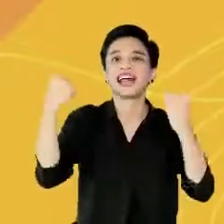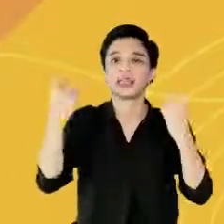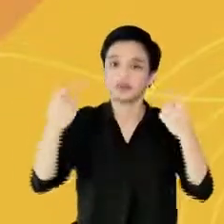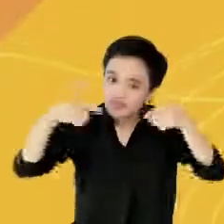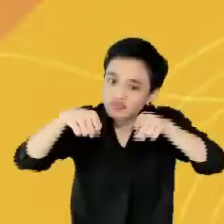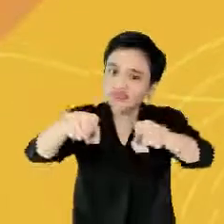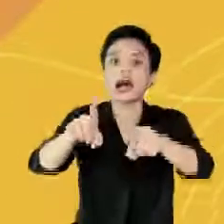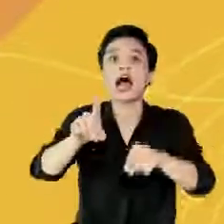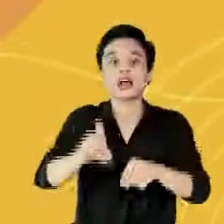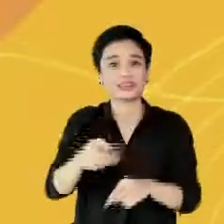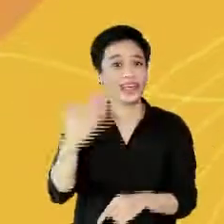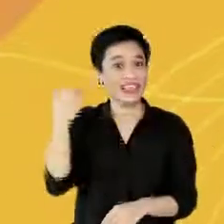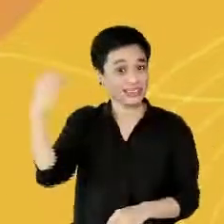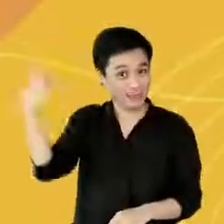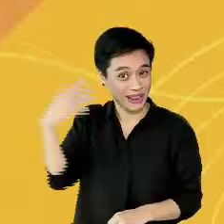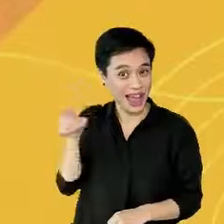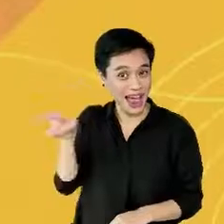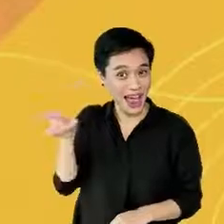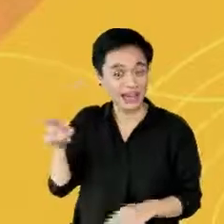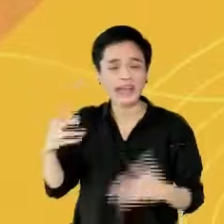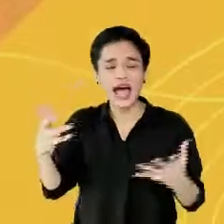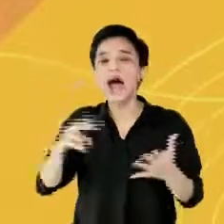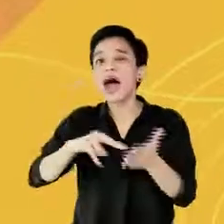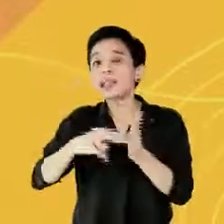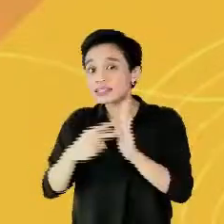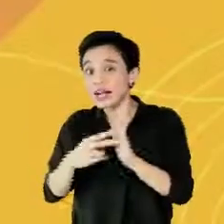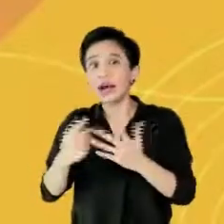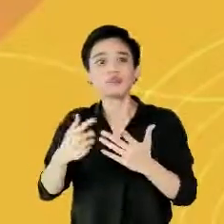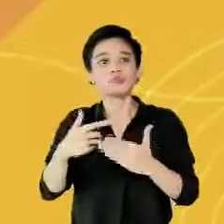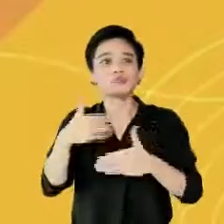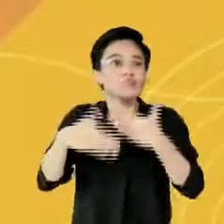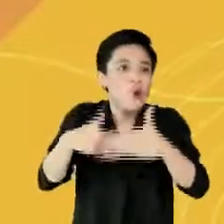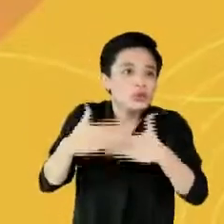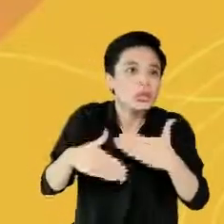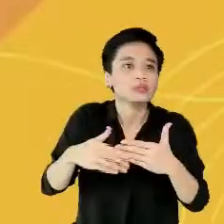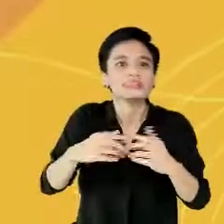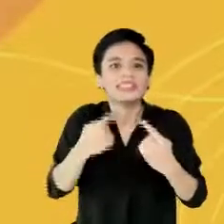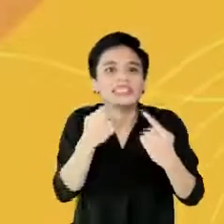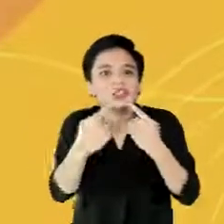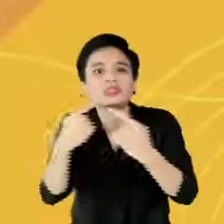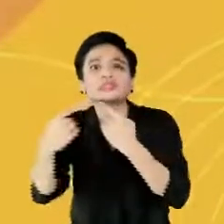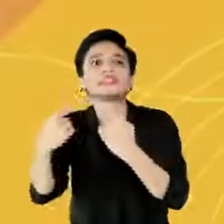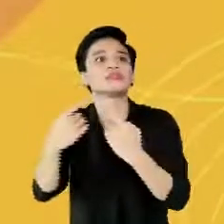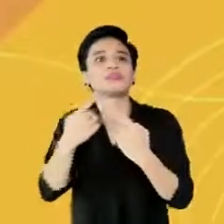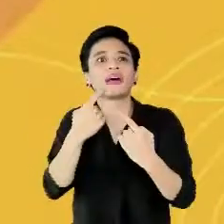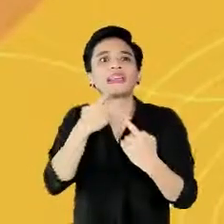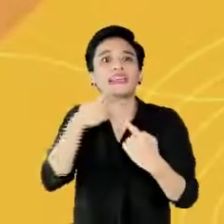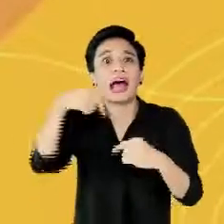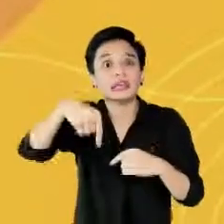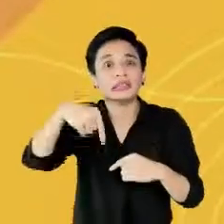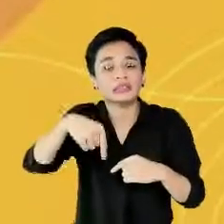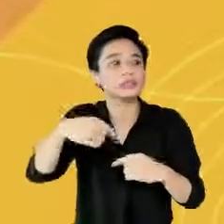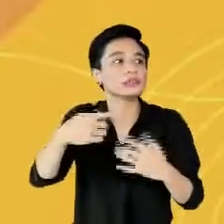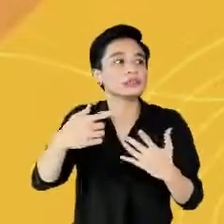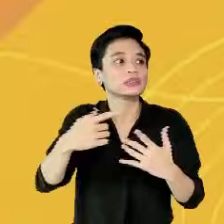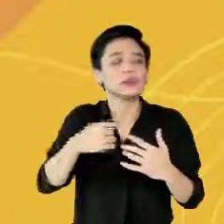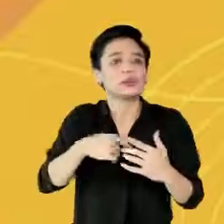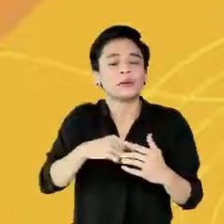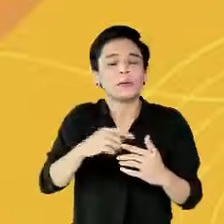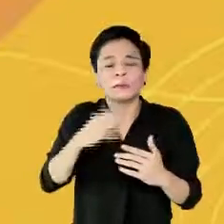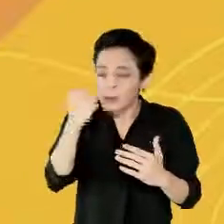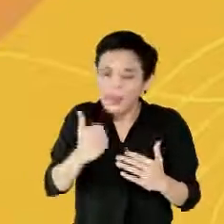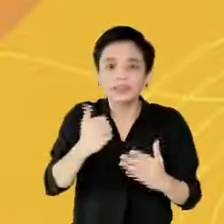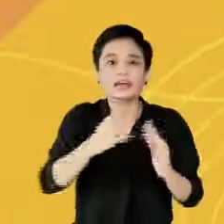jadi sedang dalam proses dalam proses pembahasan dipotong pindah yang saat ini terus menerus melakukan